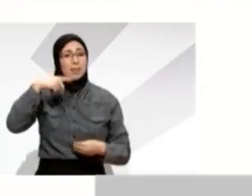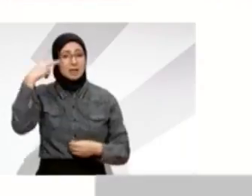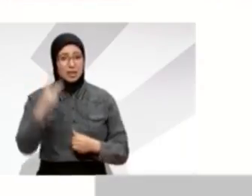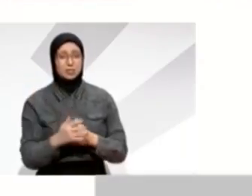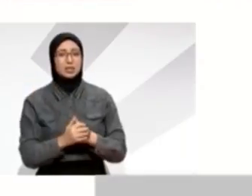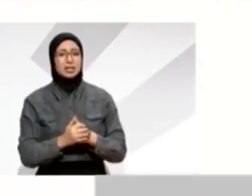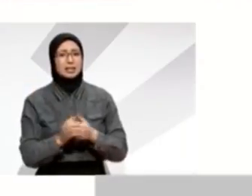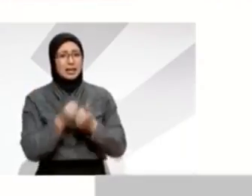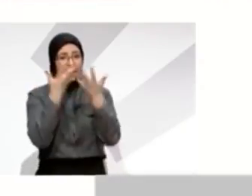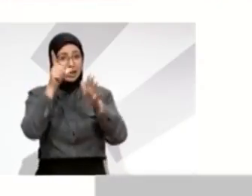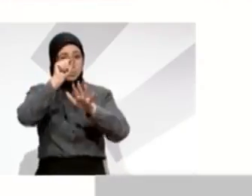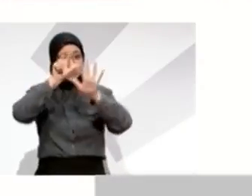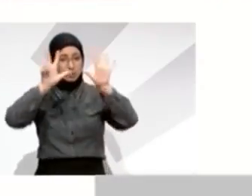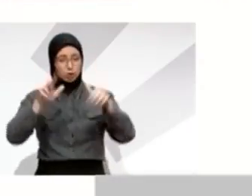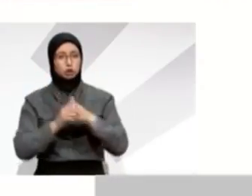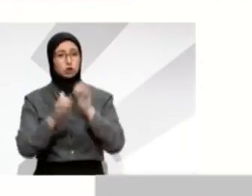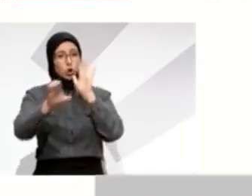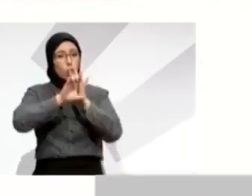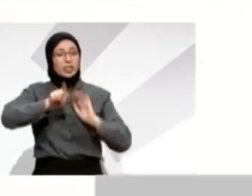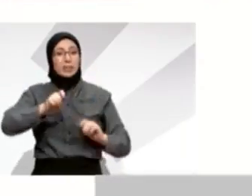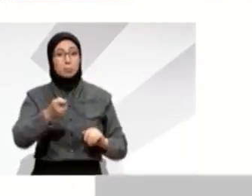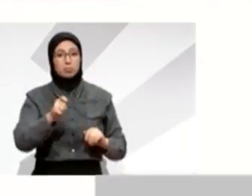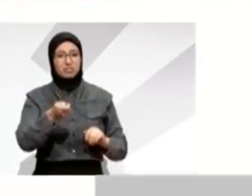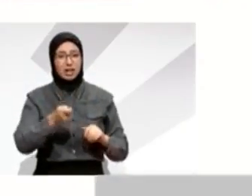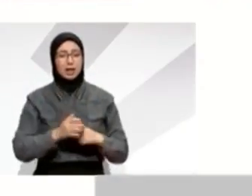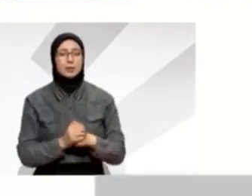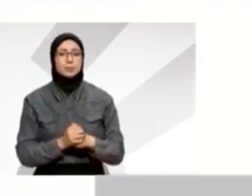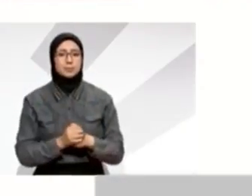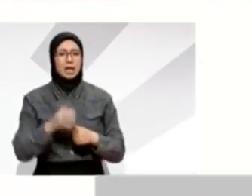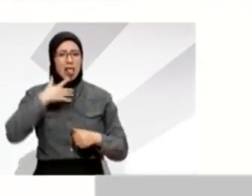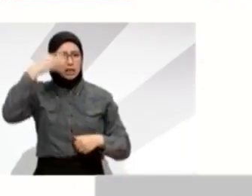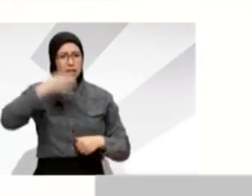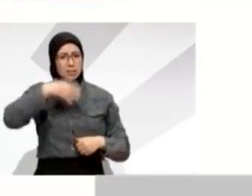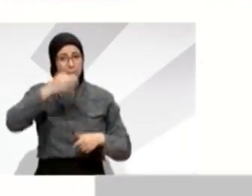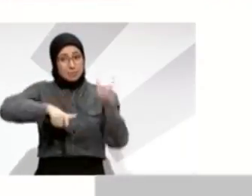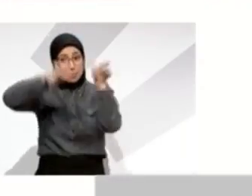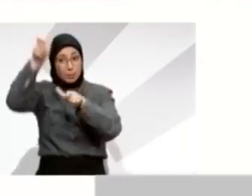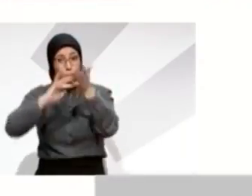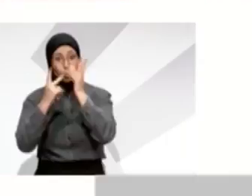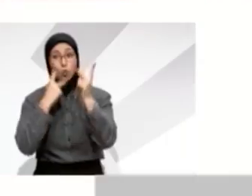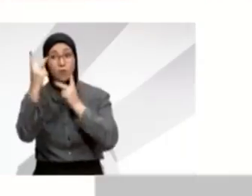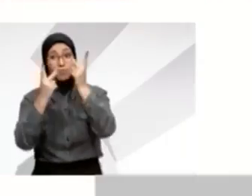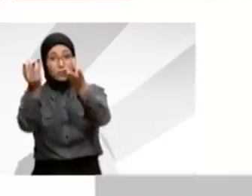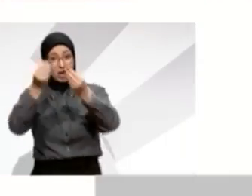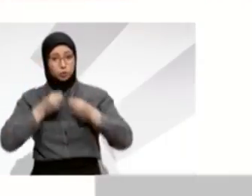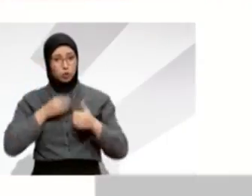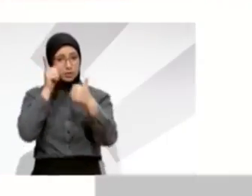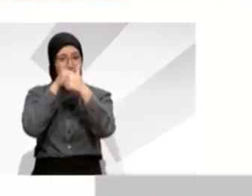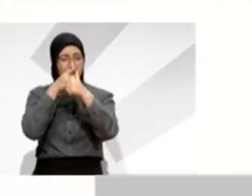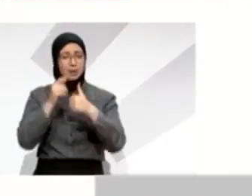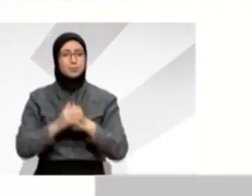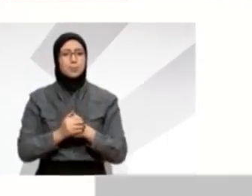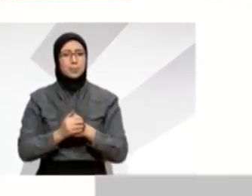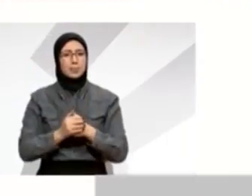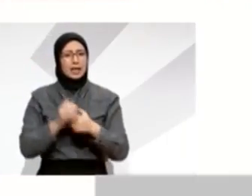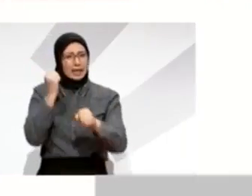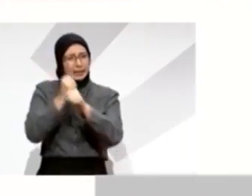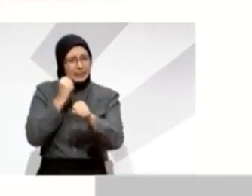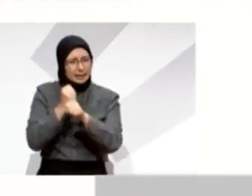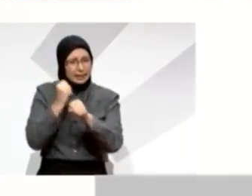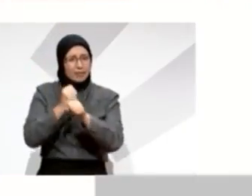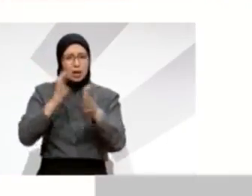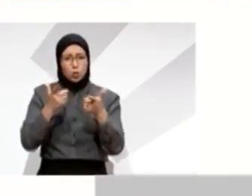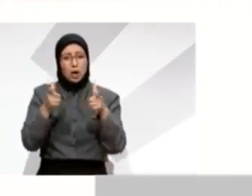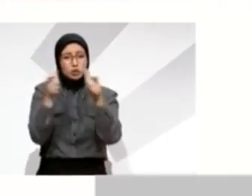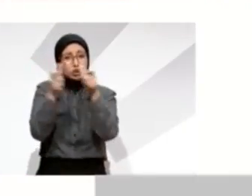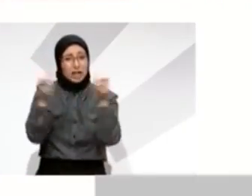رقم 28 ورمز هذا المفتاح بتعهد الناخبين اولا العامه لتطوير القدره الصناعيه